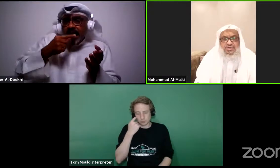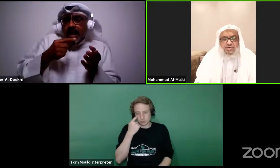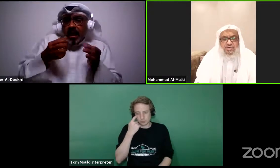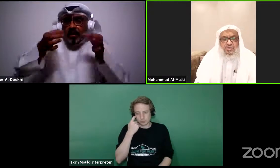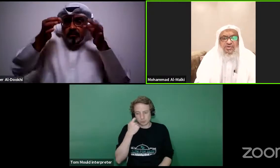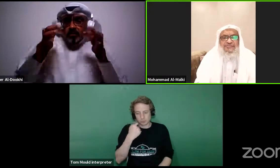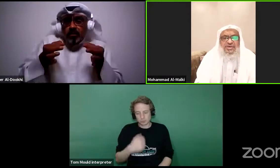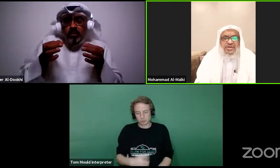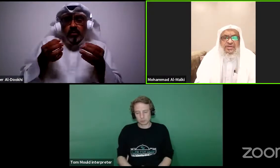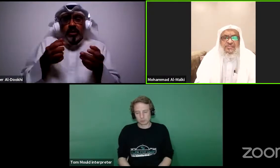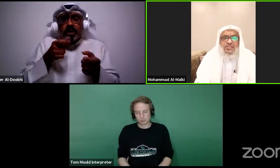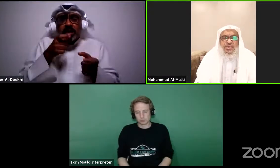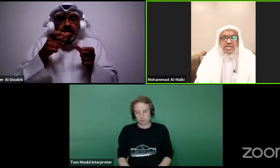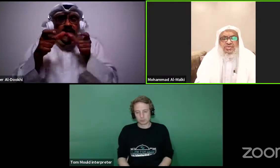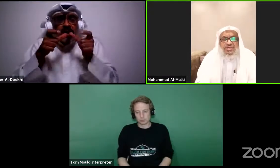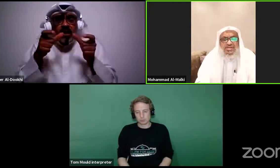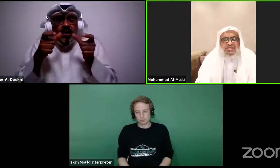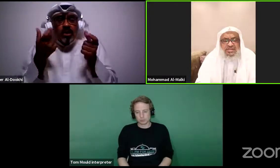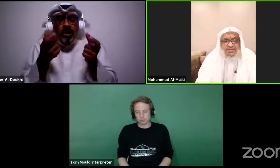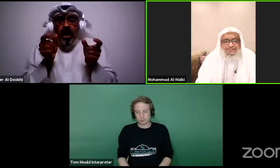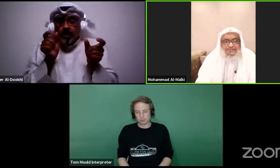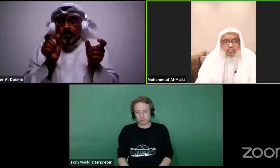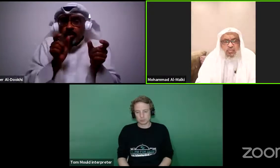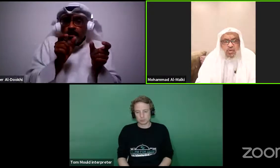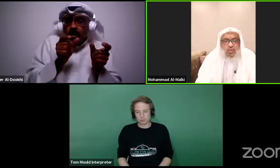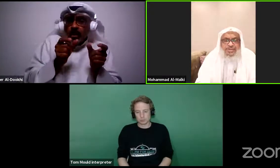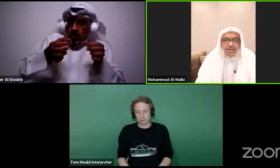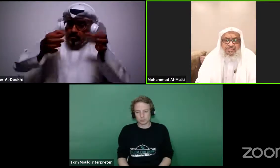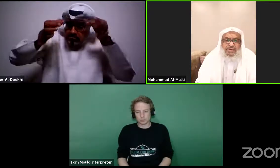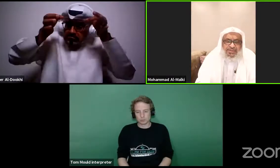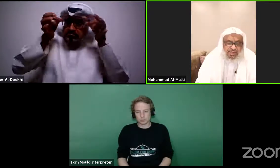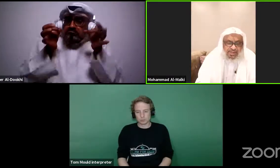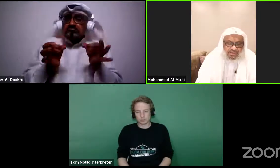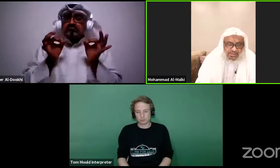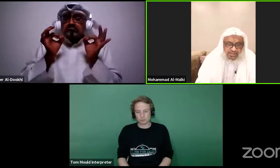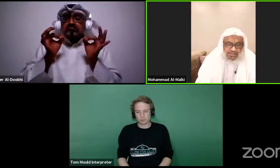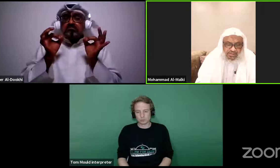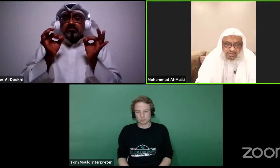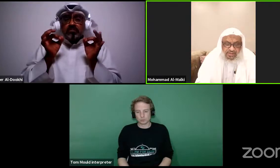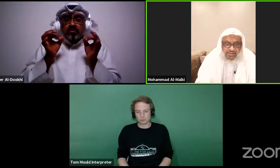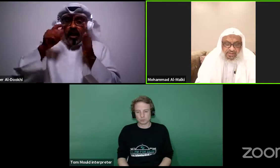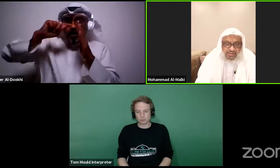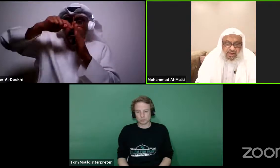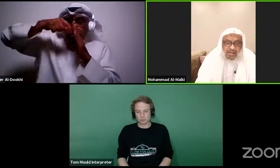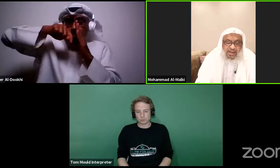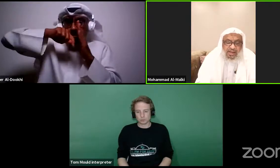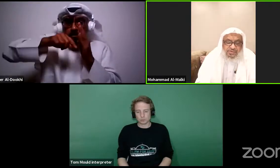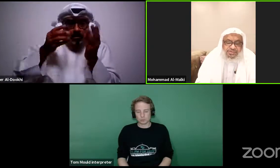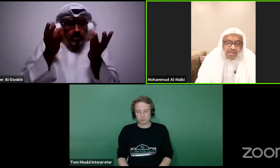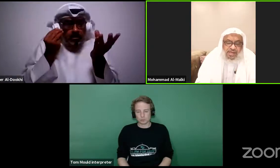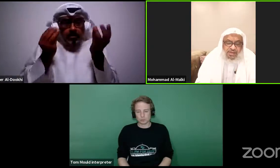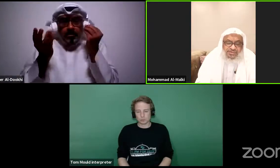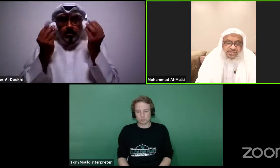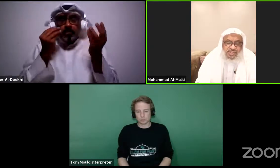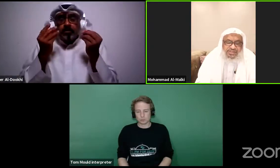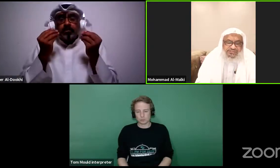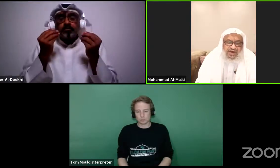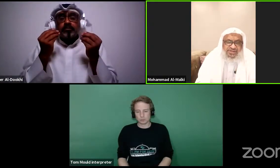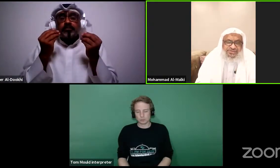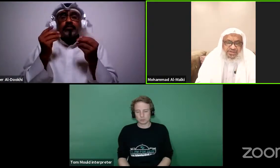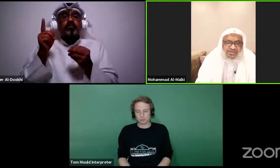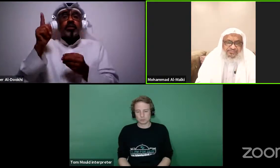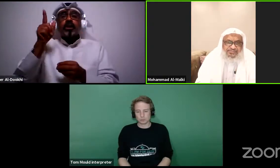ومخارج حروفه وتجويده وتدبر معانيه. قال الله تعالى في